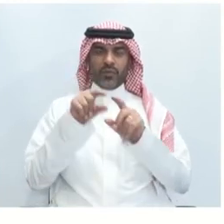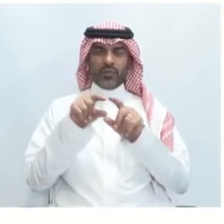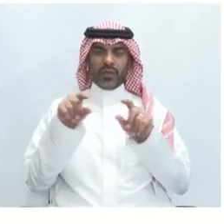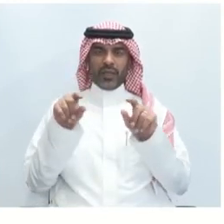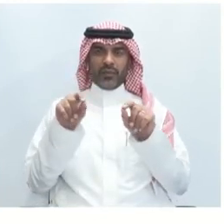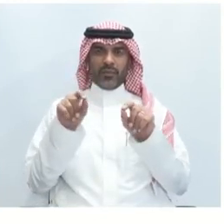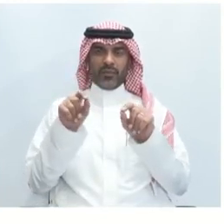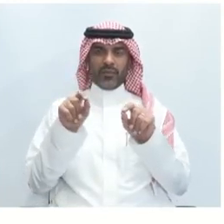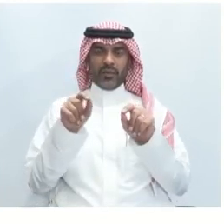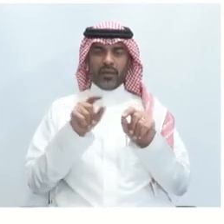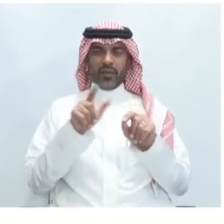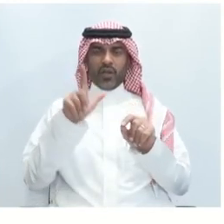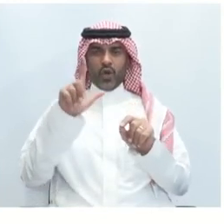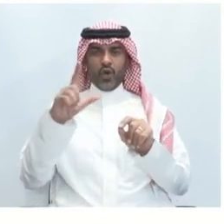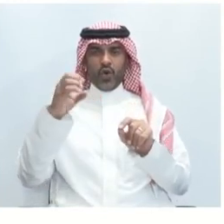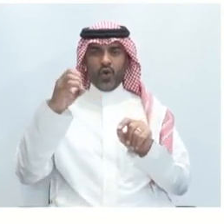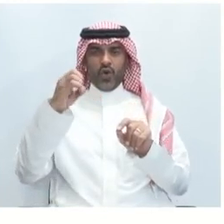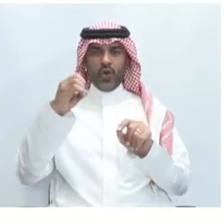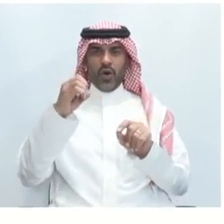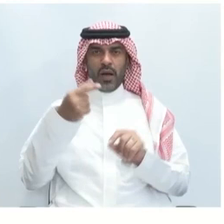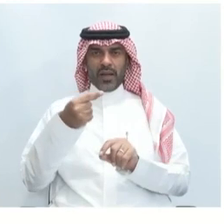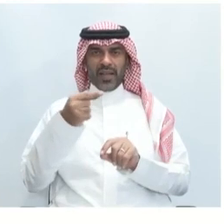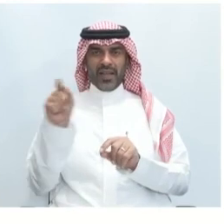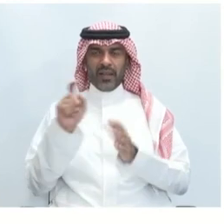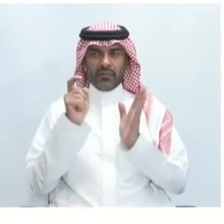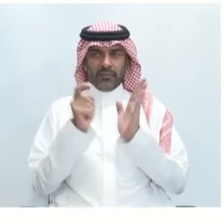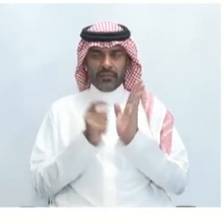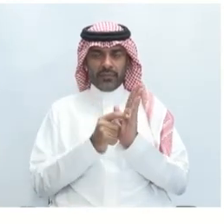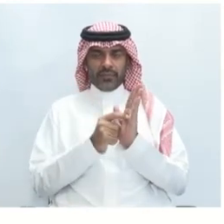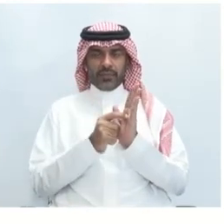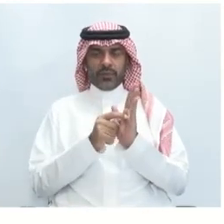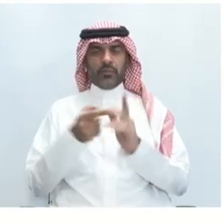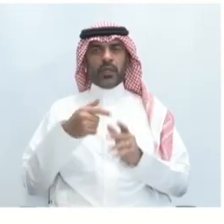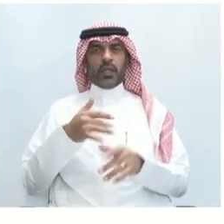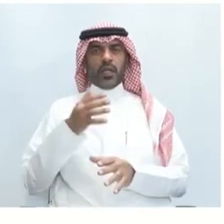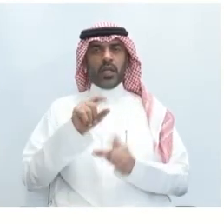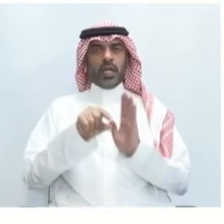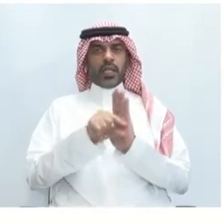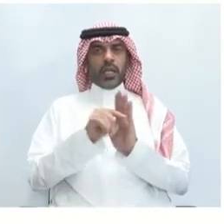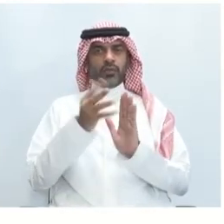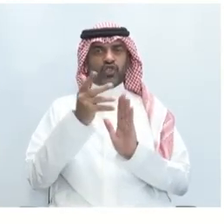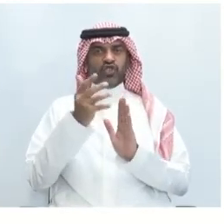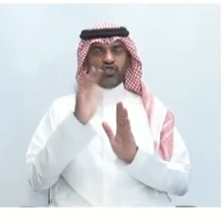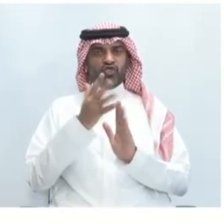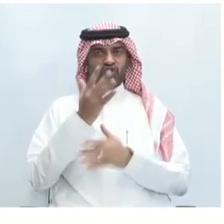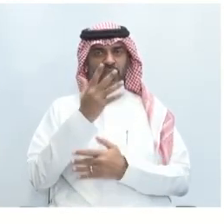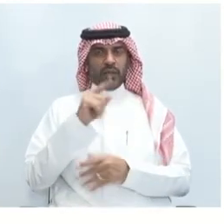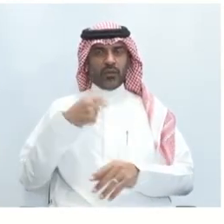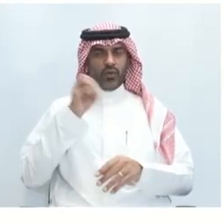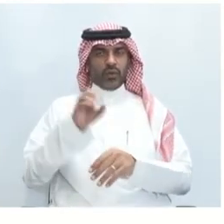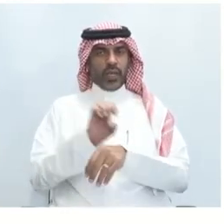نقوم باختيار لوج ان ثم نقوم بانشاء حساب جديد من خلال ادخال البريد الالكتروني وكلمه المرور